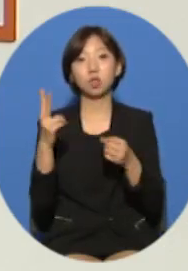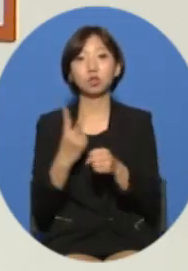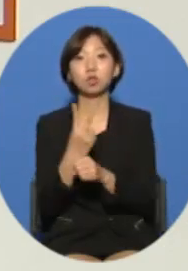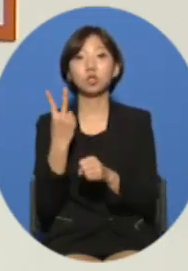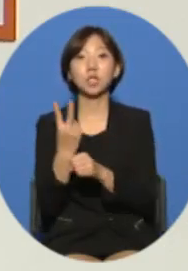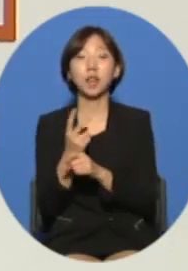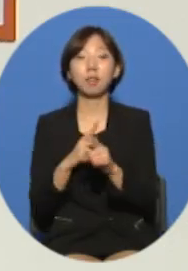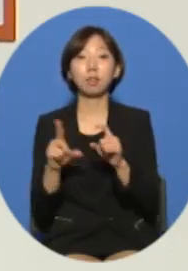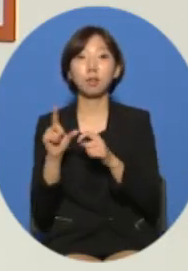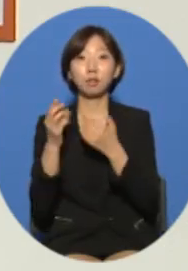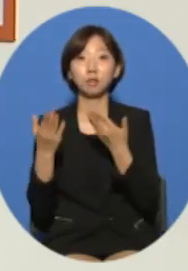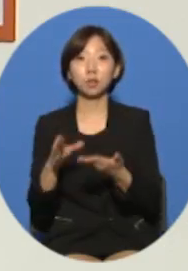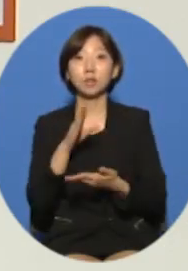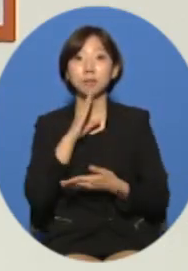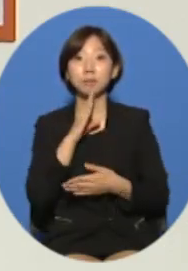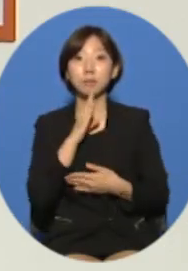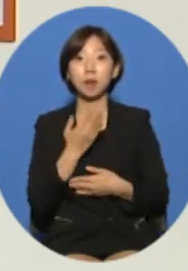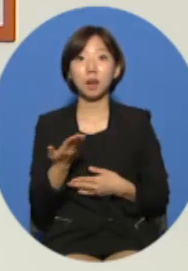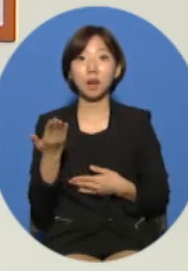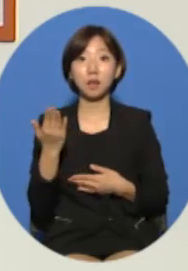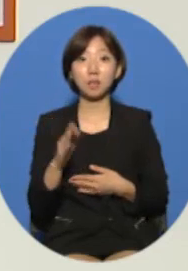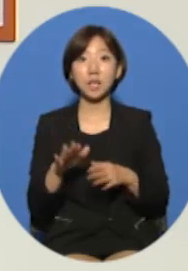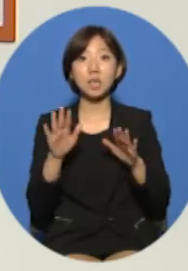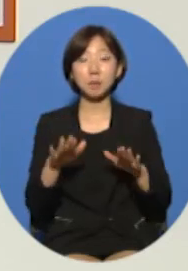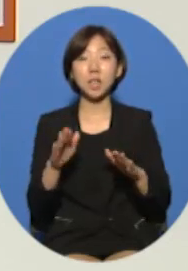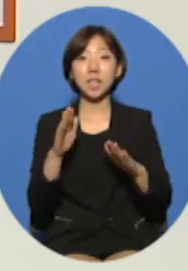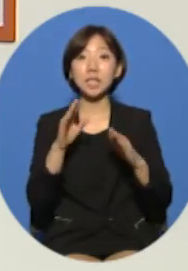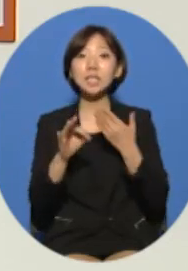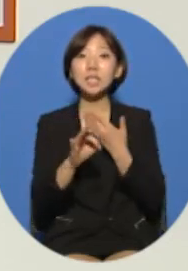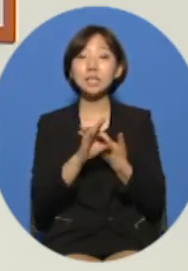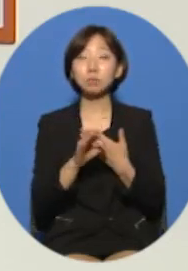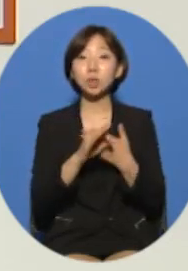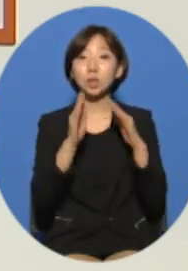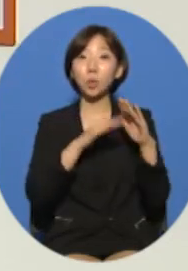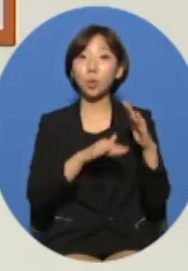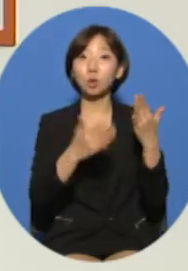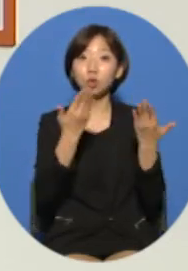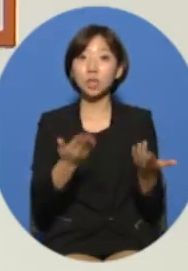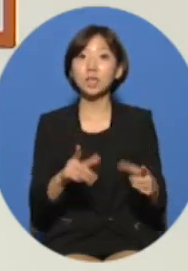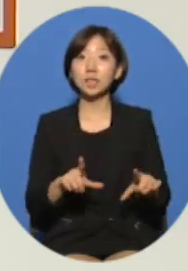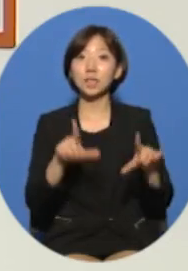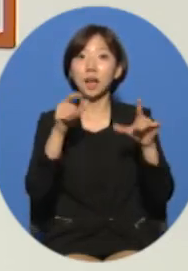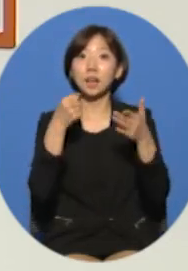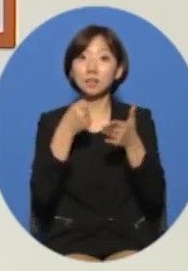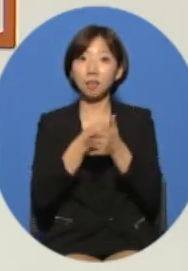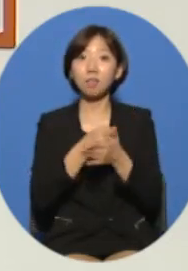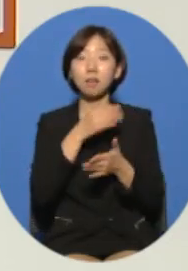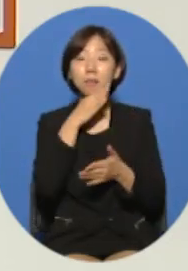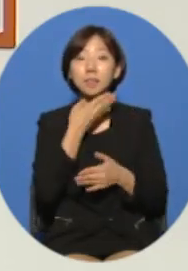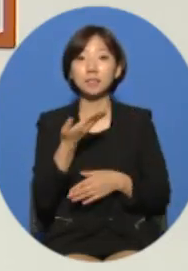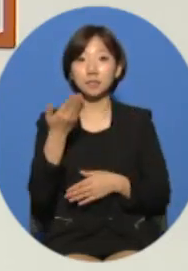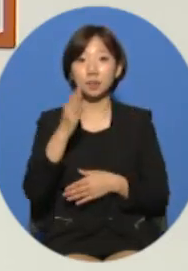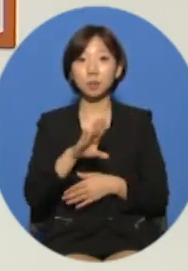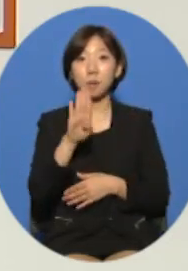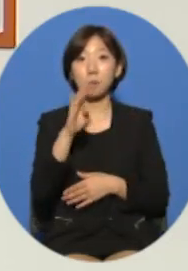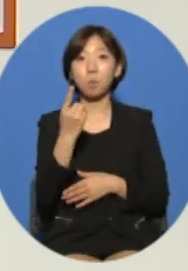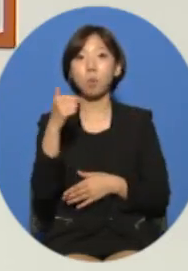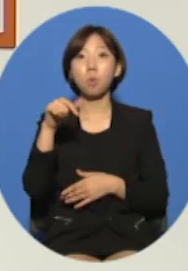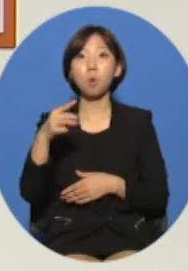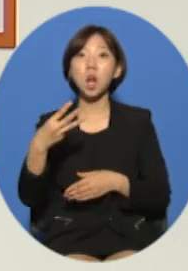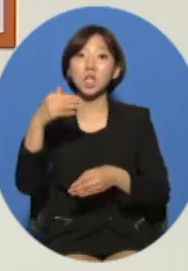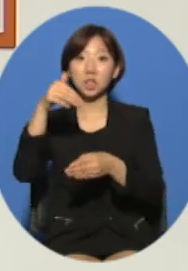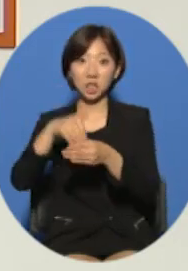줬는데 이번에는 그 임시 공휴일을 국무회의에서 정했습니다. 네. 정했지만은 그래도 보궐선거에 성격을 띠기